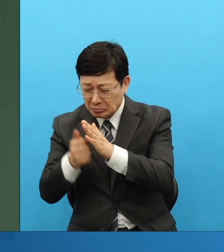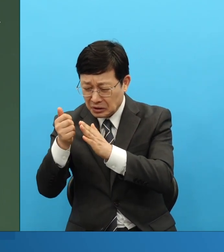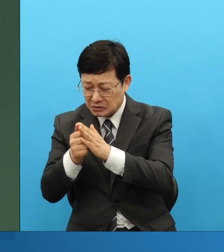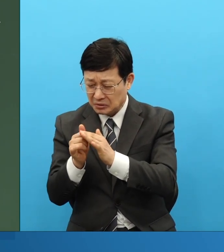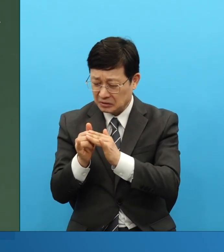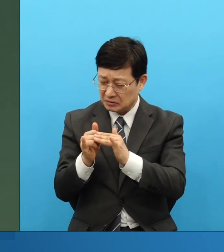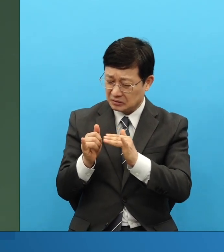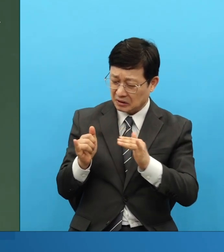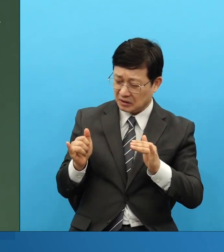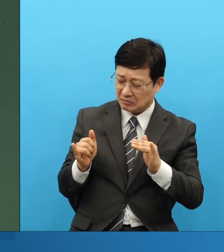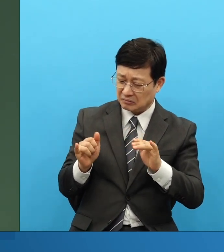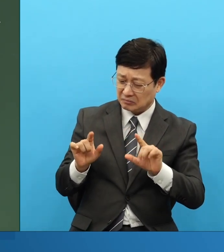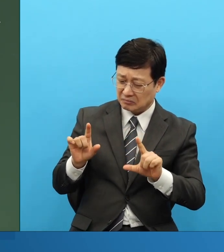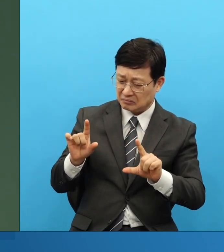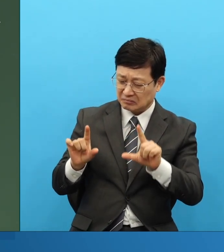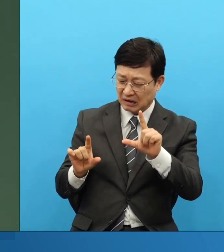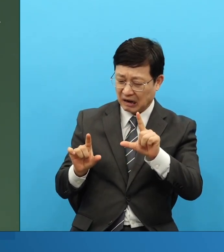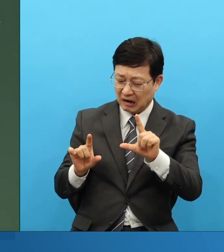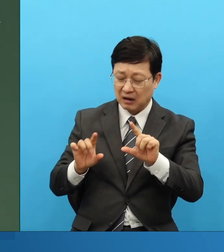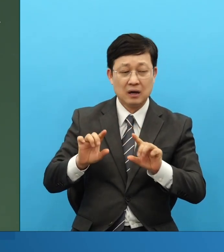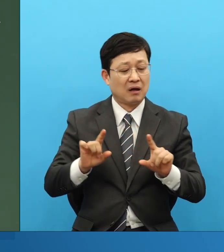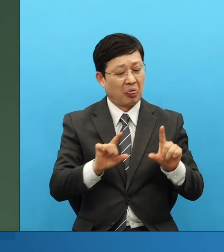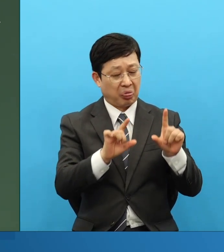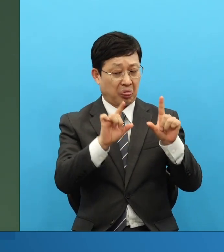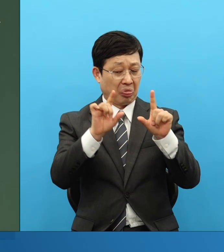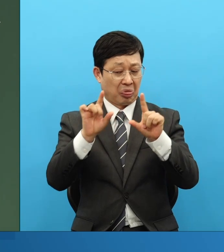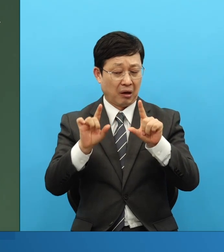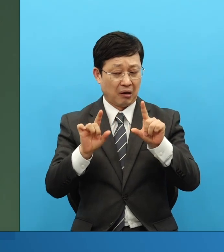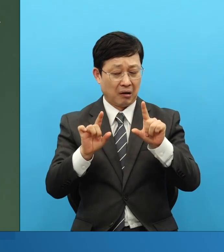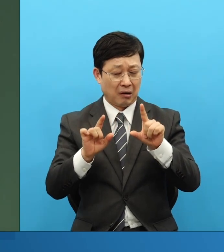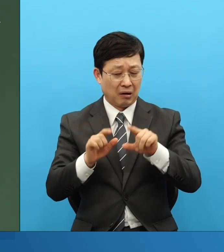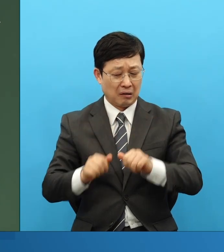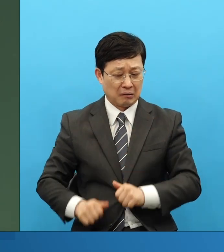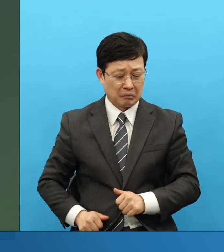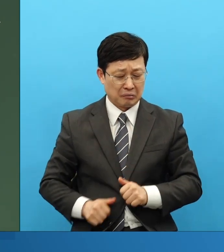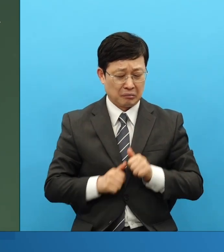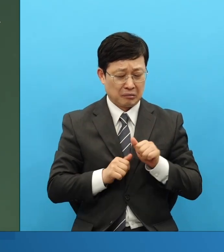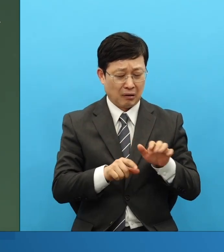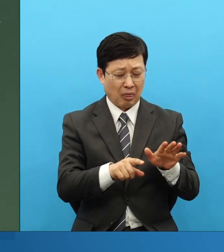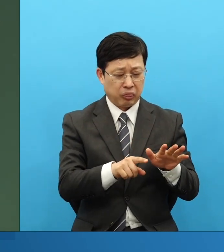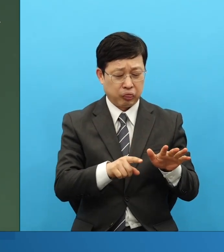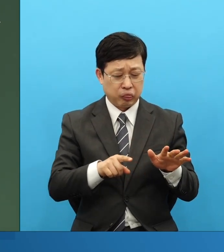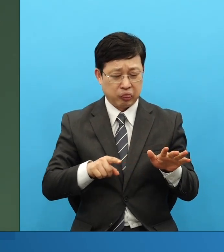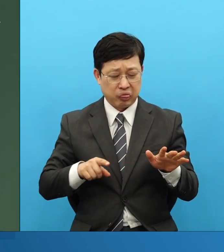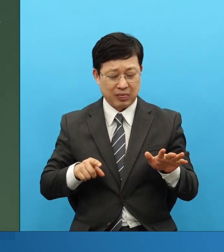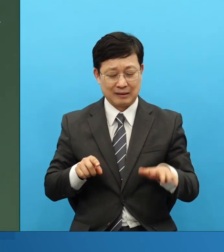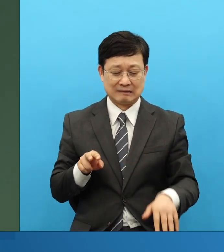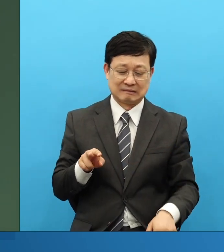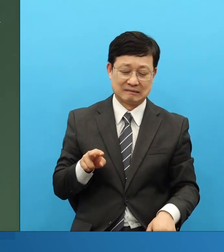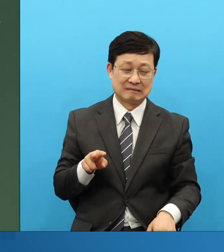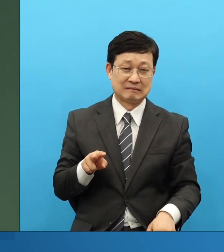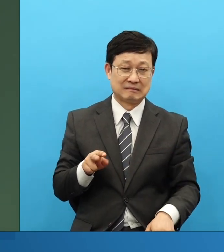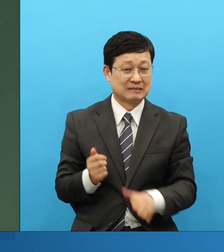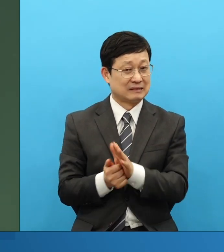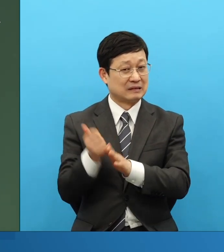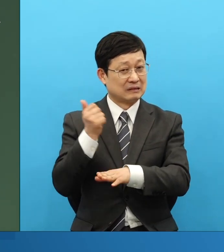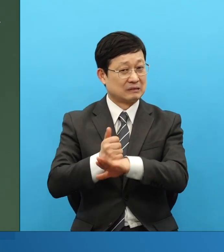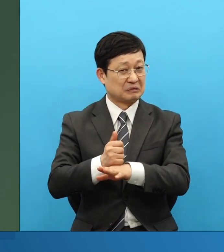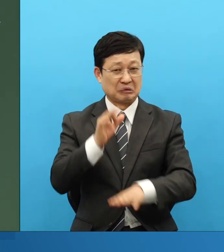삶 자체가 너무 낙오돼 있는 거예요. And the people who are failing, 수용할 their 수가 life itself is 없죠. lagging behind. Then there's no way they're going to succeed.